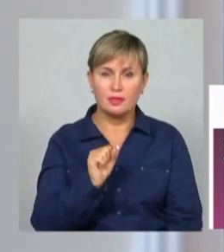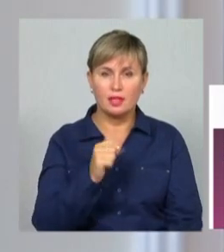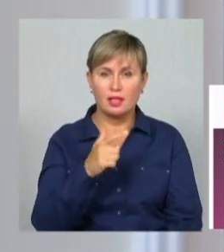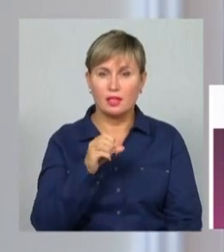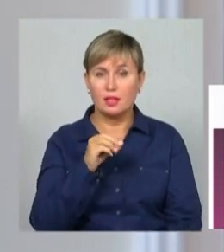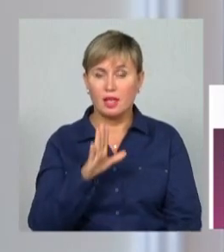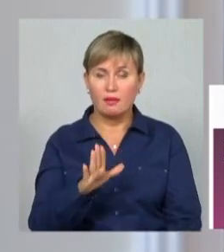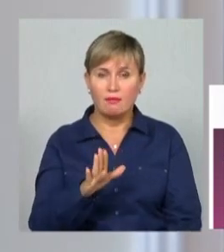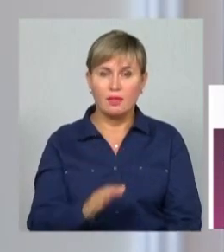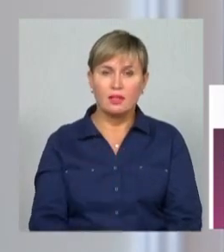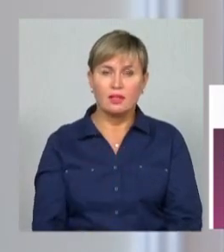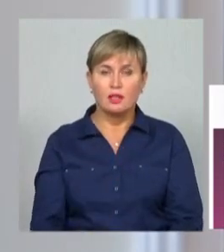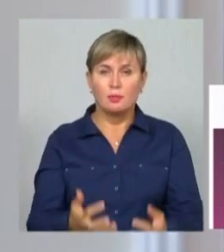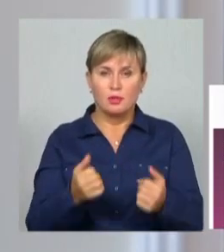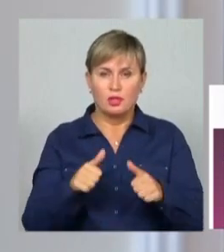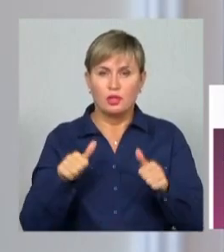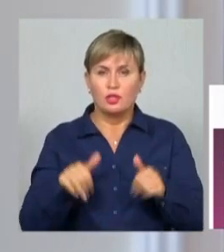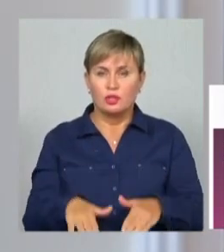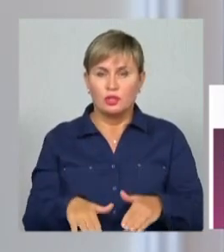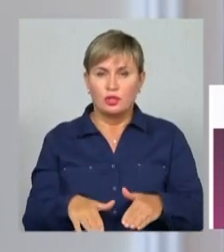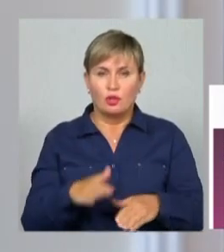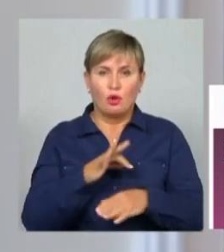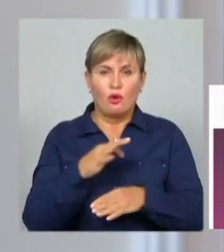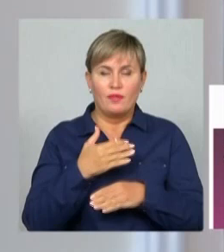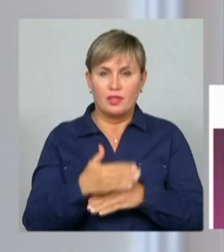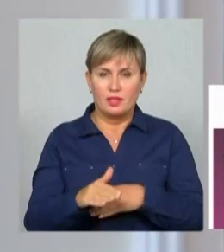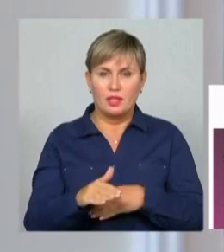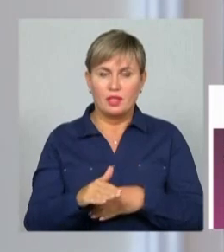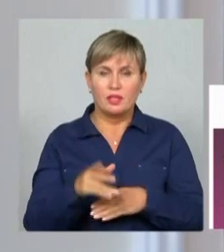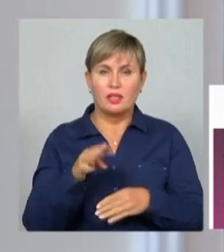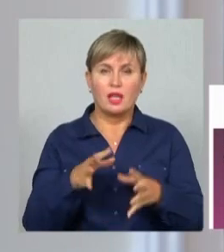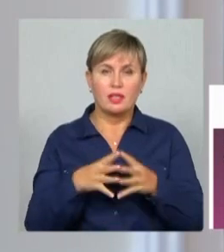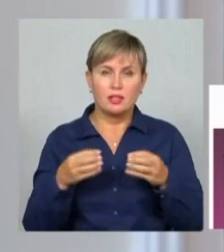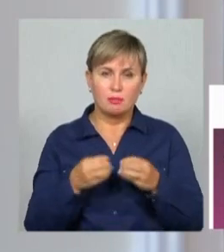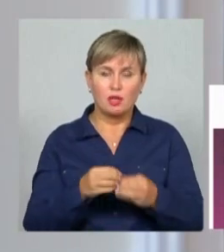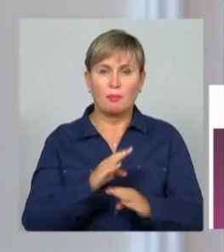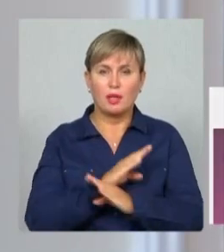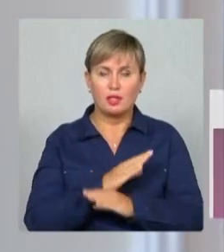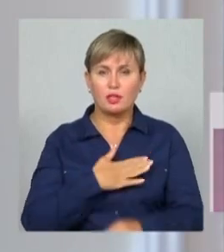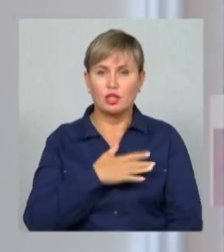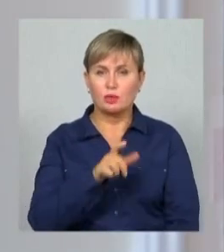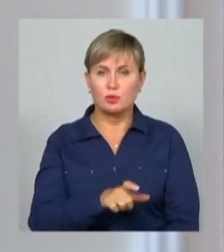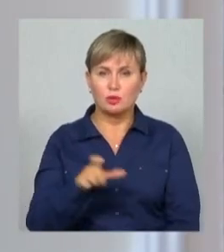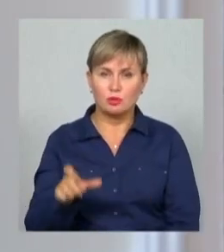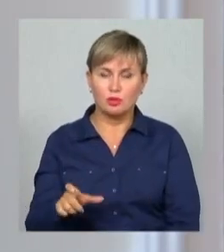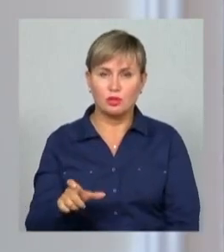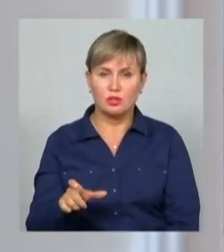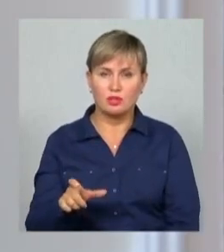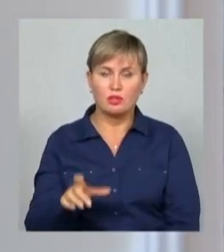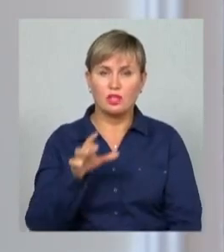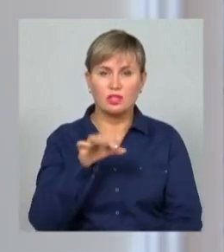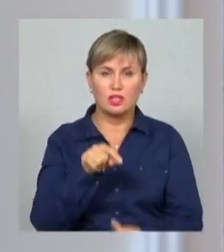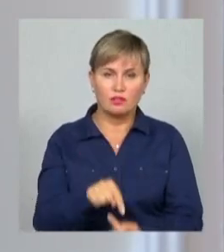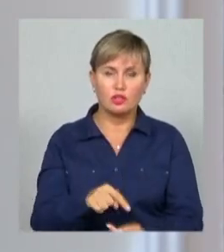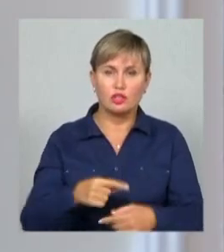Бахаджаном Абдировичем, принято решение о выделении для семей погибших наших сотрудников